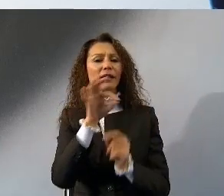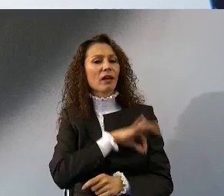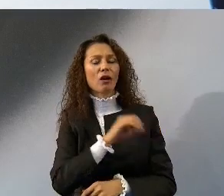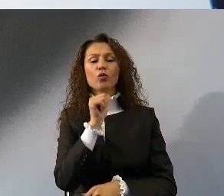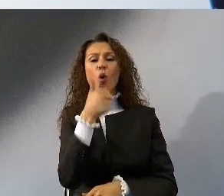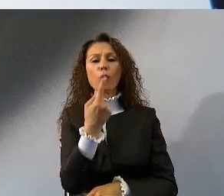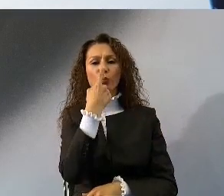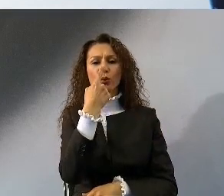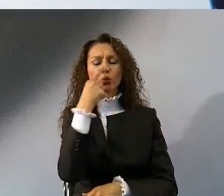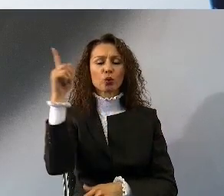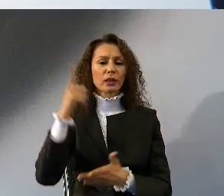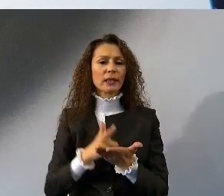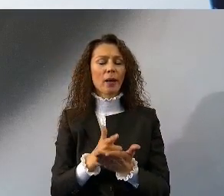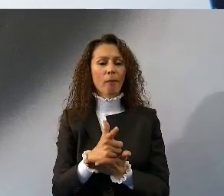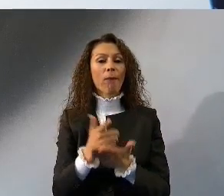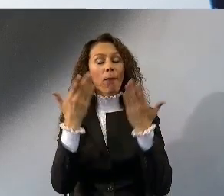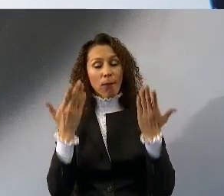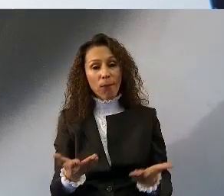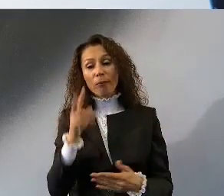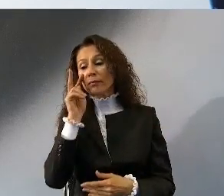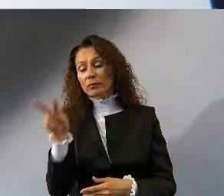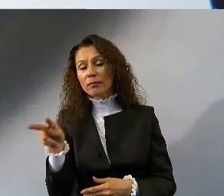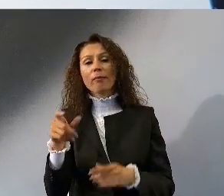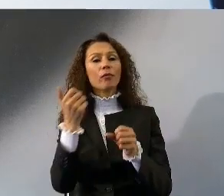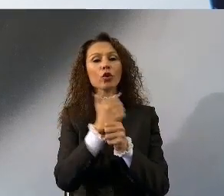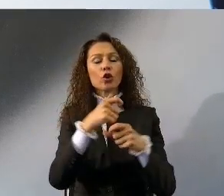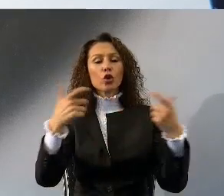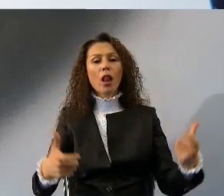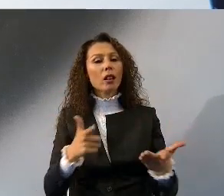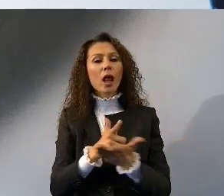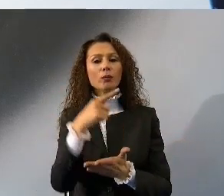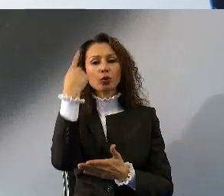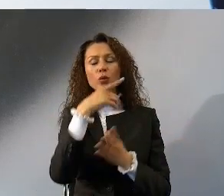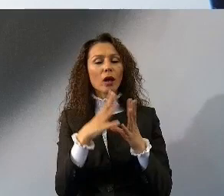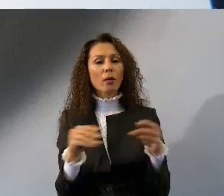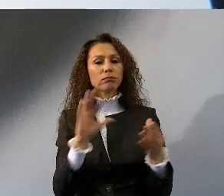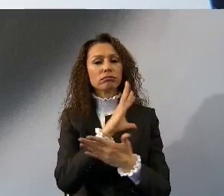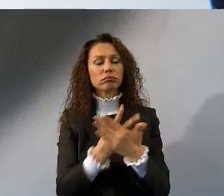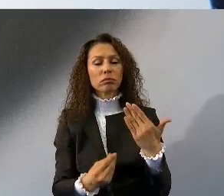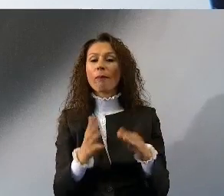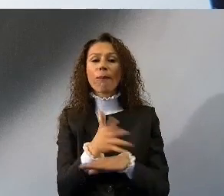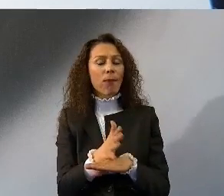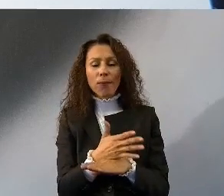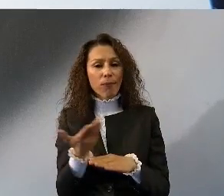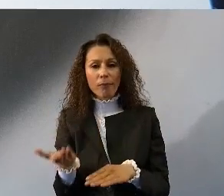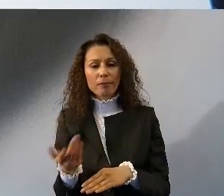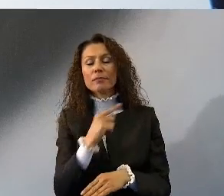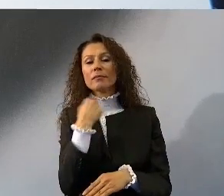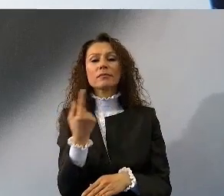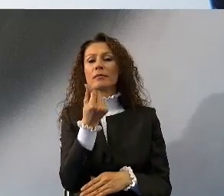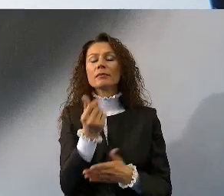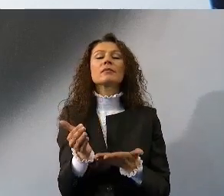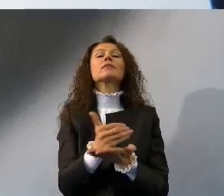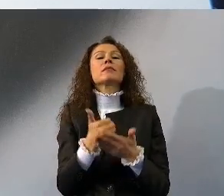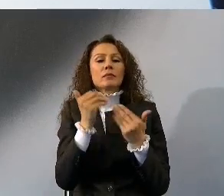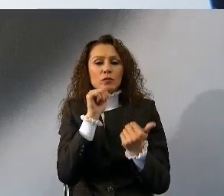karlılığı yok Burdur'da yapılan tarımın. Ama göl tarım nedeniyle kuruyor. Peki biz bunu neden yapıyoruz? Yani asla para